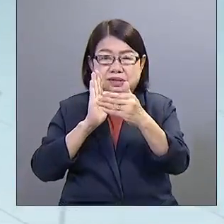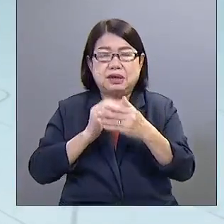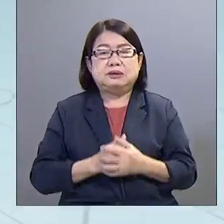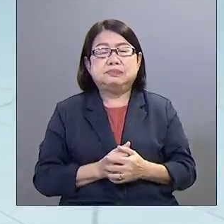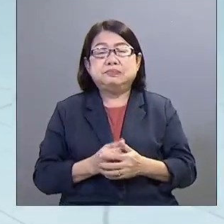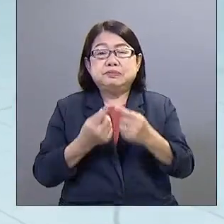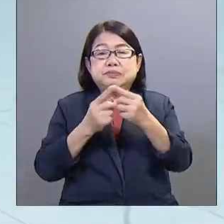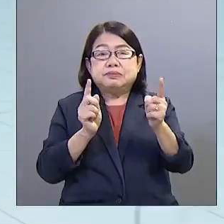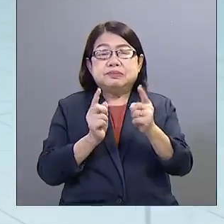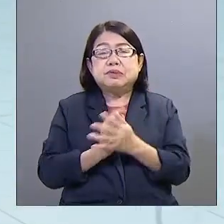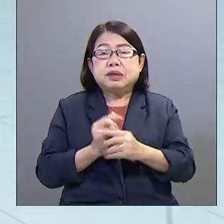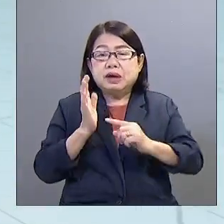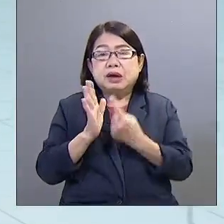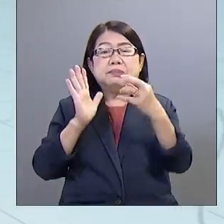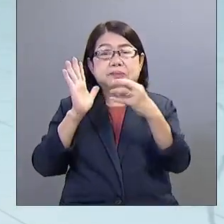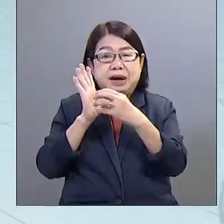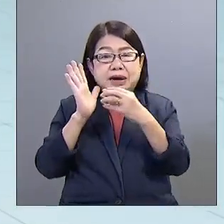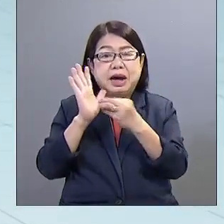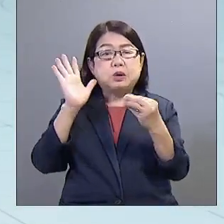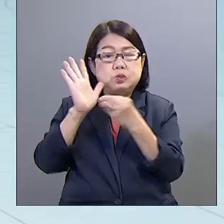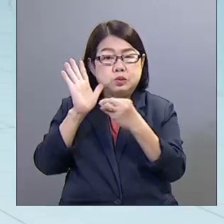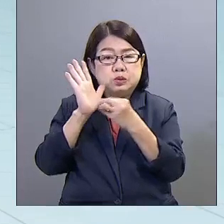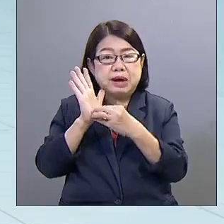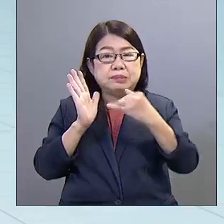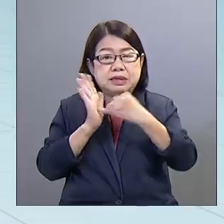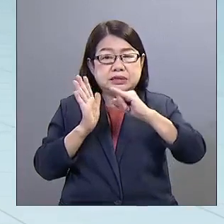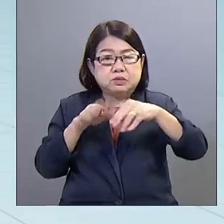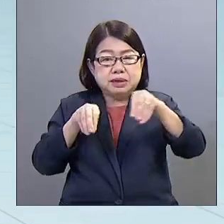ค่